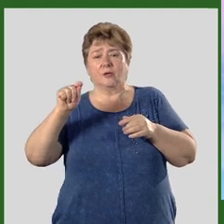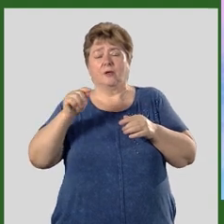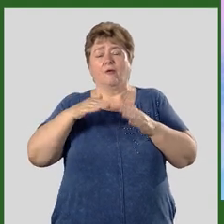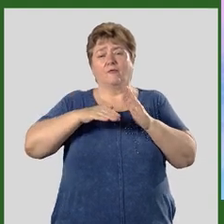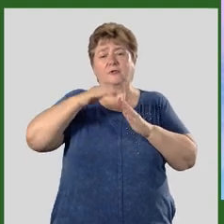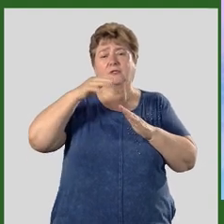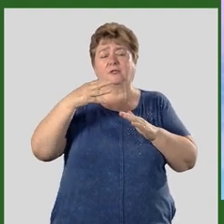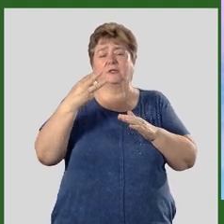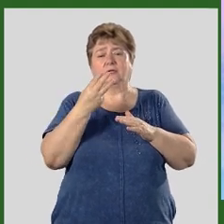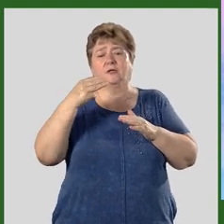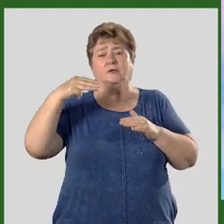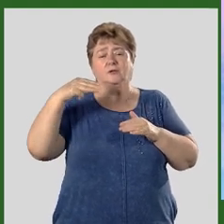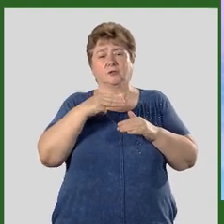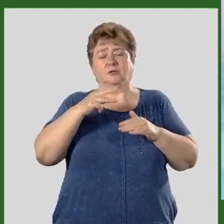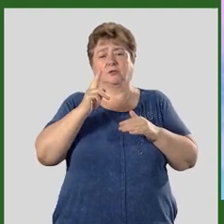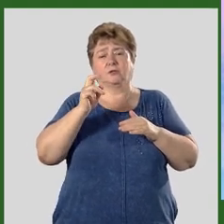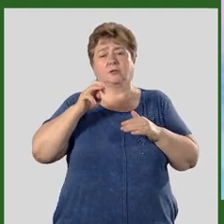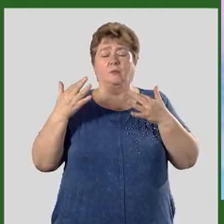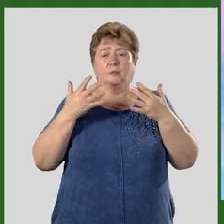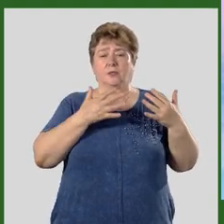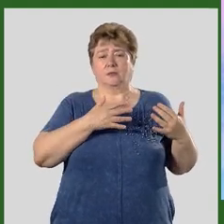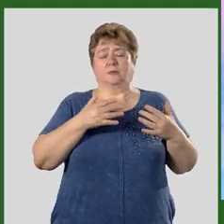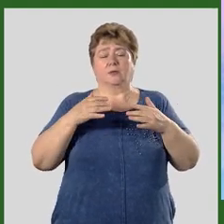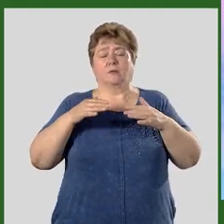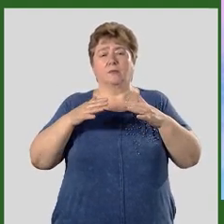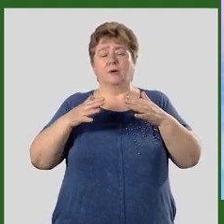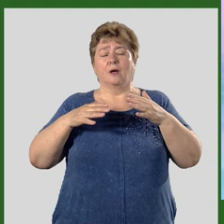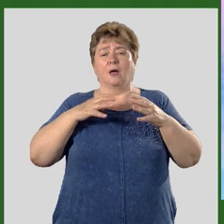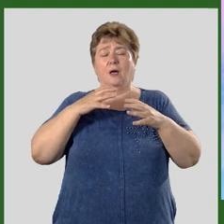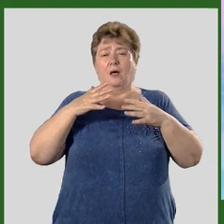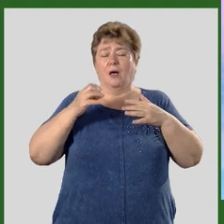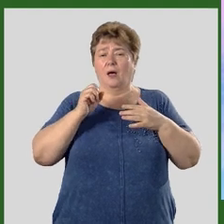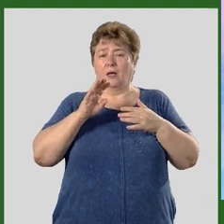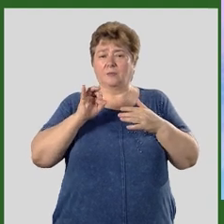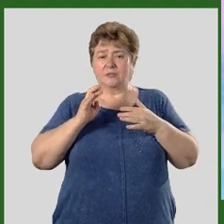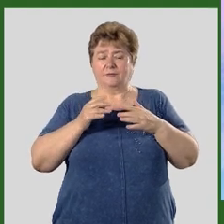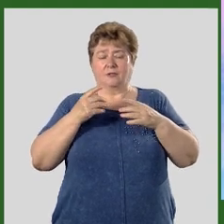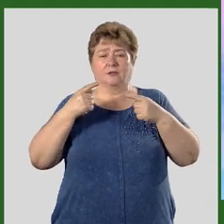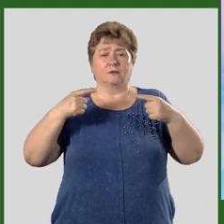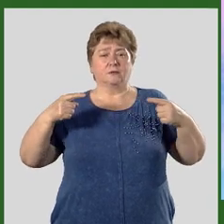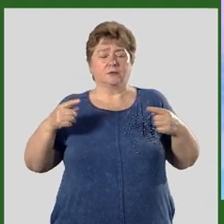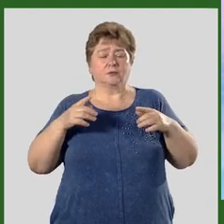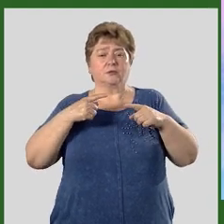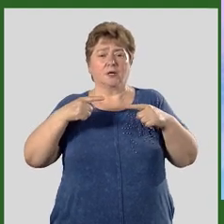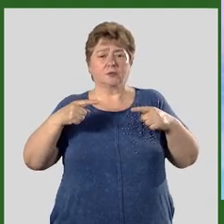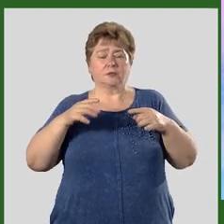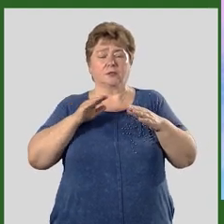высоте 3000 километров. В атмосфере различают отдельные слои.